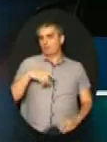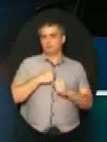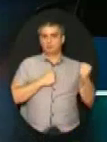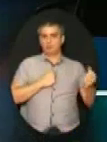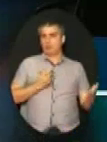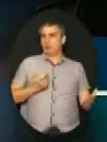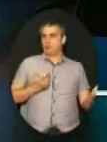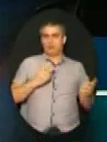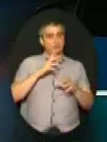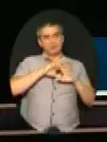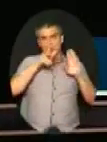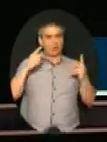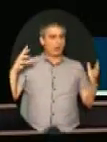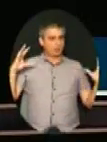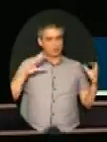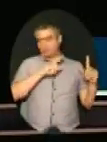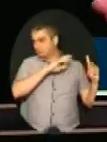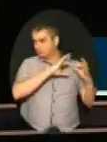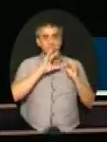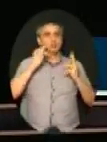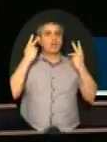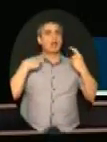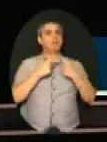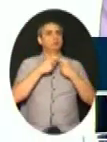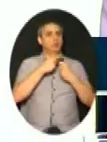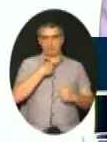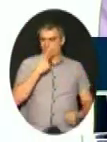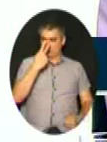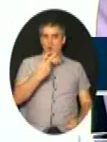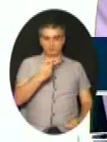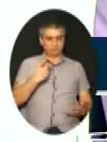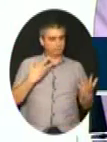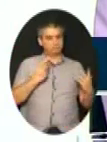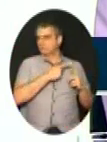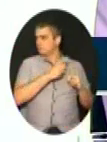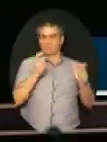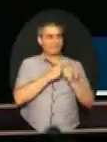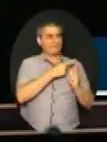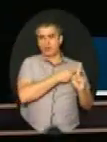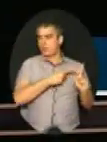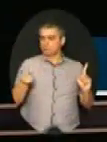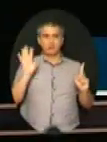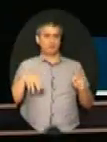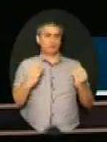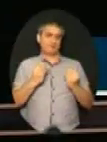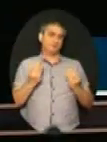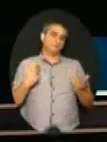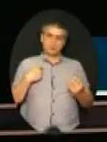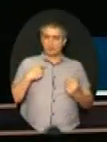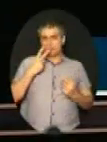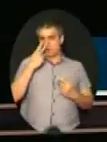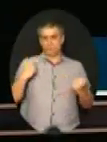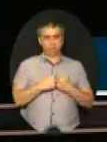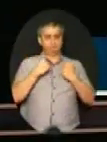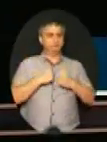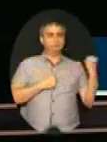השמאל. לקייל את כל המערכת. יש ערכים משותפים ואנחנו רואים שהם חוצי מפלגות, ויש דברים שאנחנו רואים את ההתנגחות